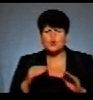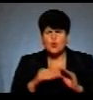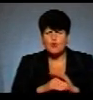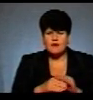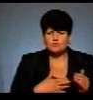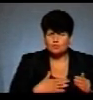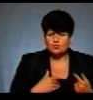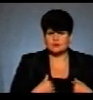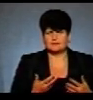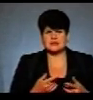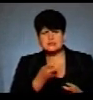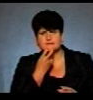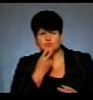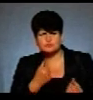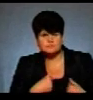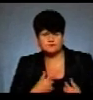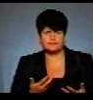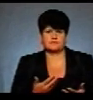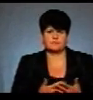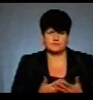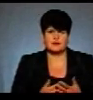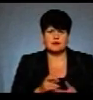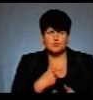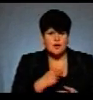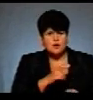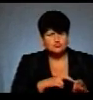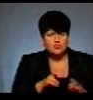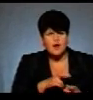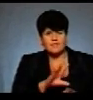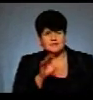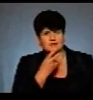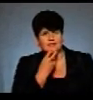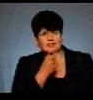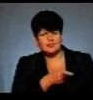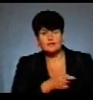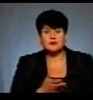мої речі, насміхаються при цьому, цього, бо я шукаю, так, де би це,